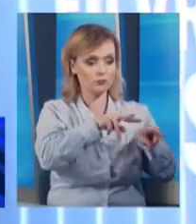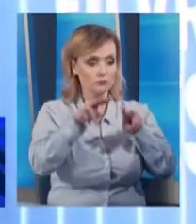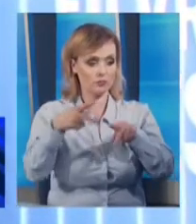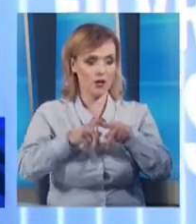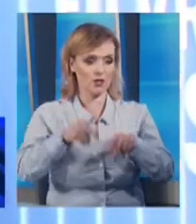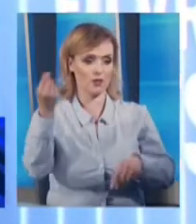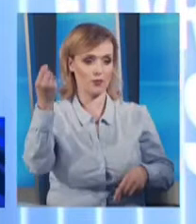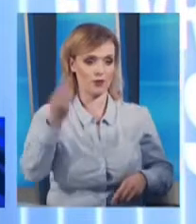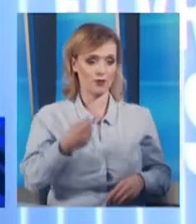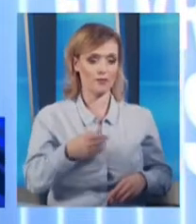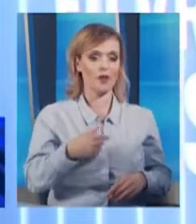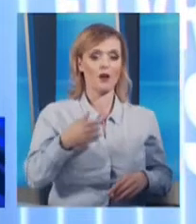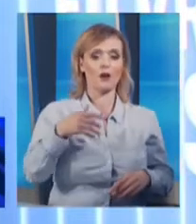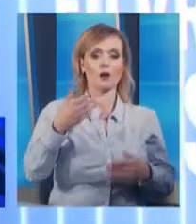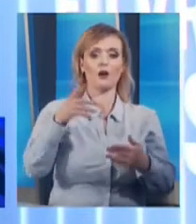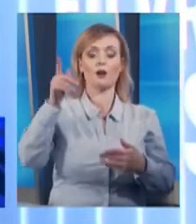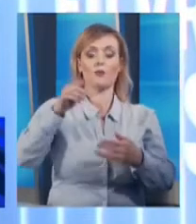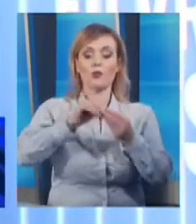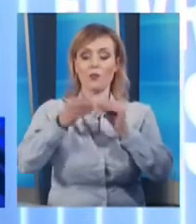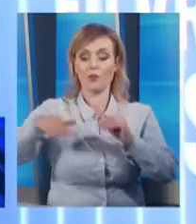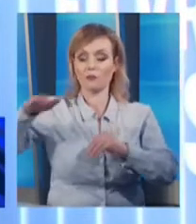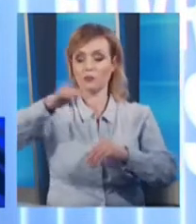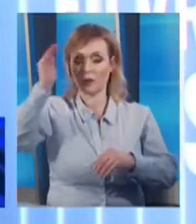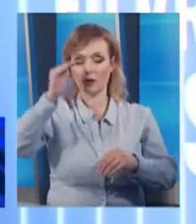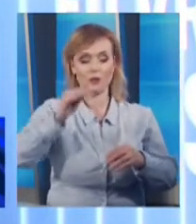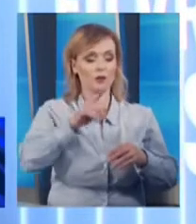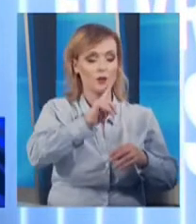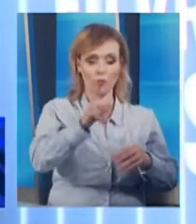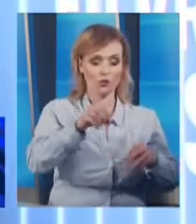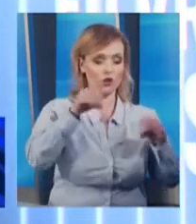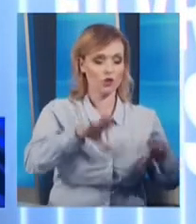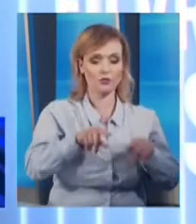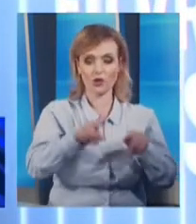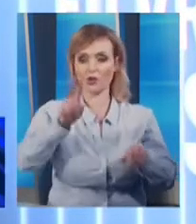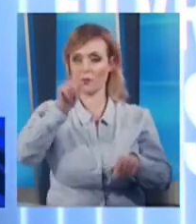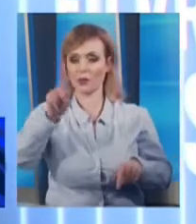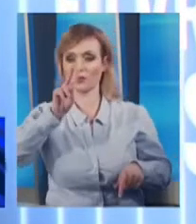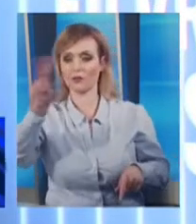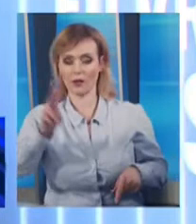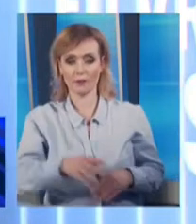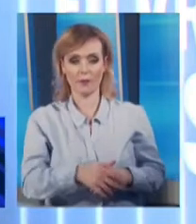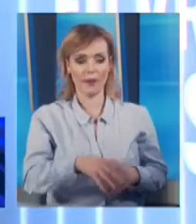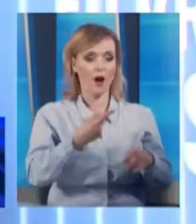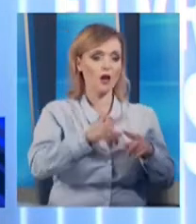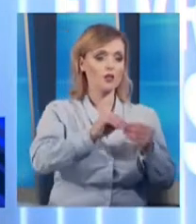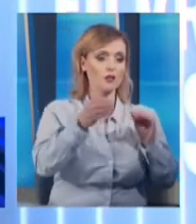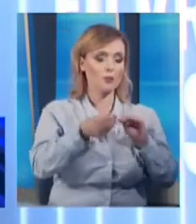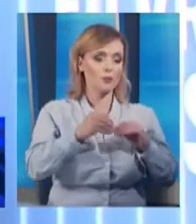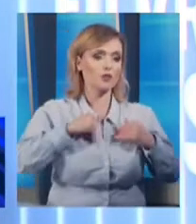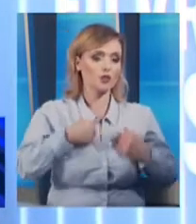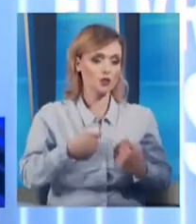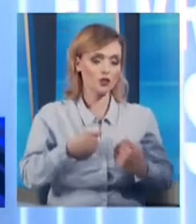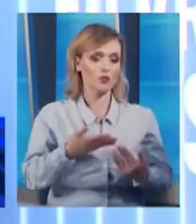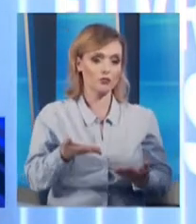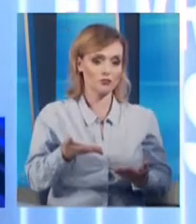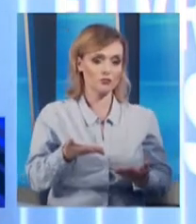și repet acest lucru. Problema transnistreană nu poate fi rezolvată într-o lună, două. Problema transnistreană, din păcate, a primit